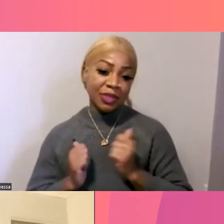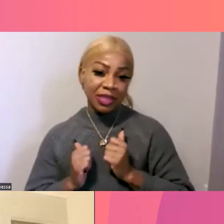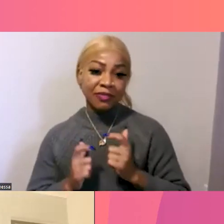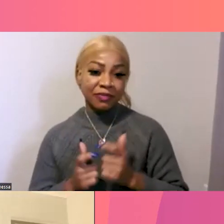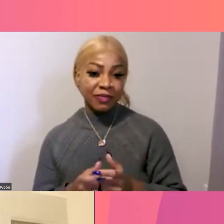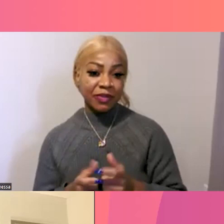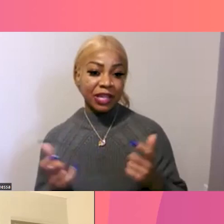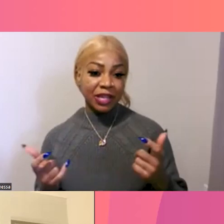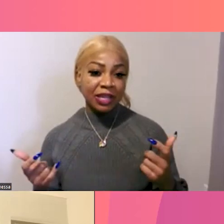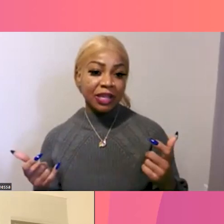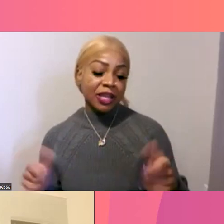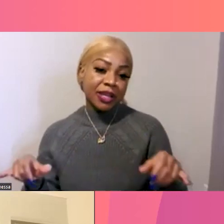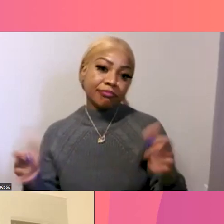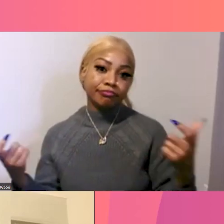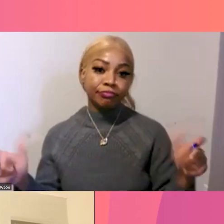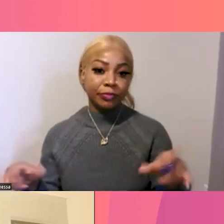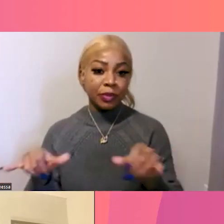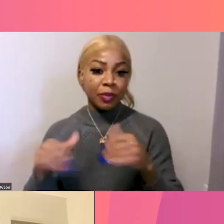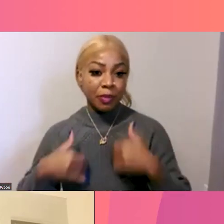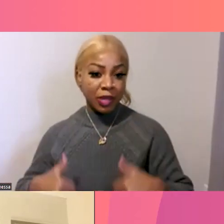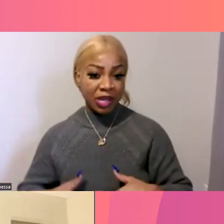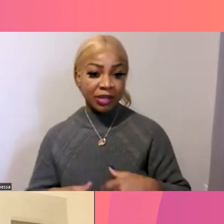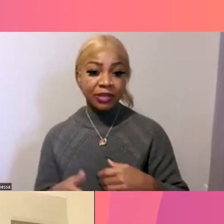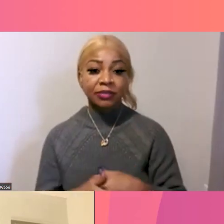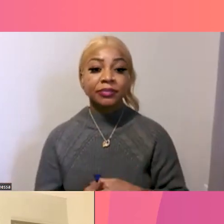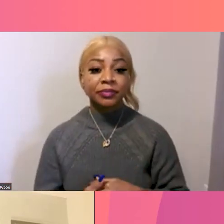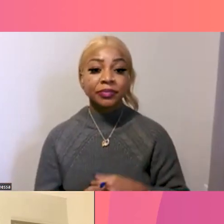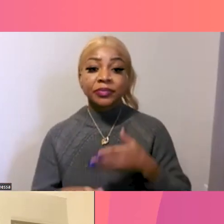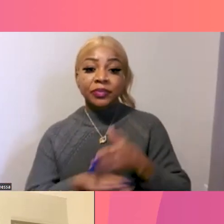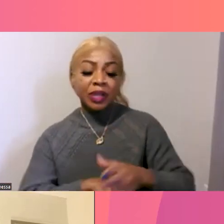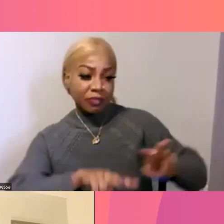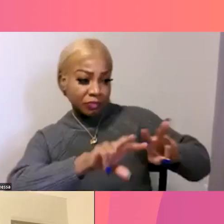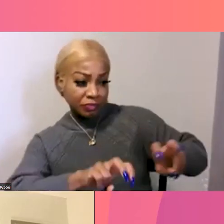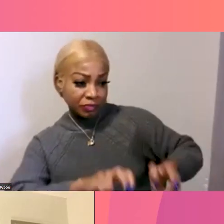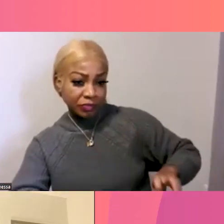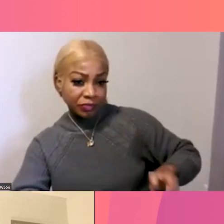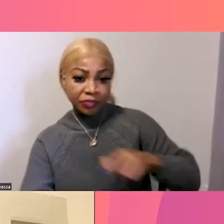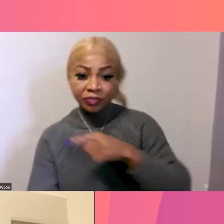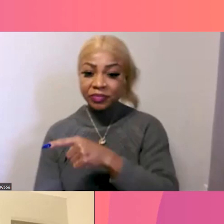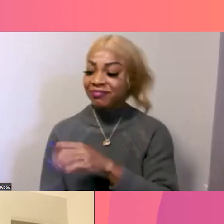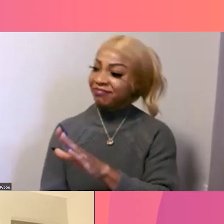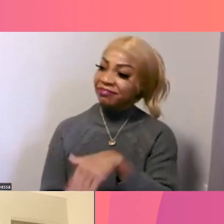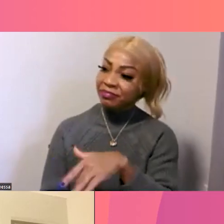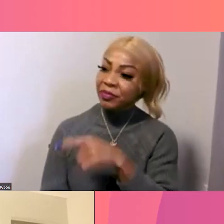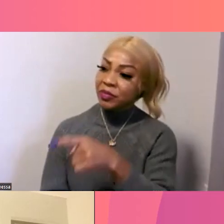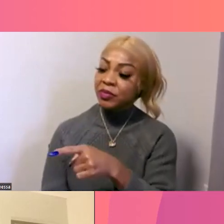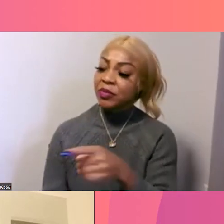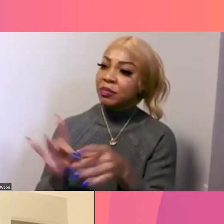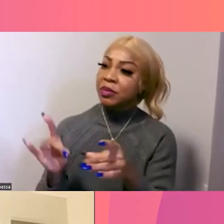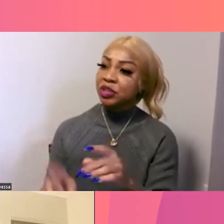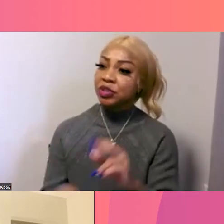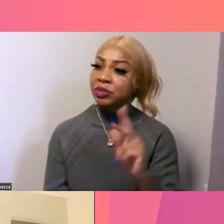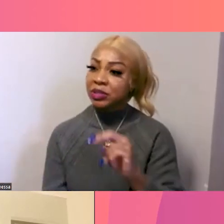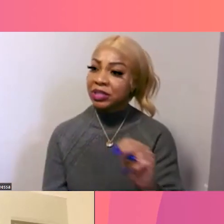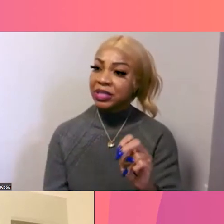cette douleur dans mon genou due à l'arthrose ou le fait que je vis dans un corps plus important. Alors,